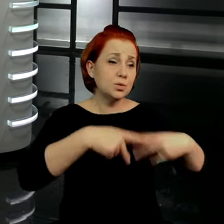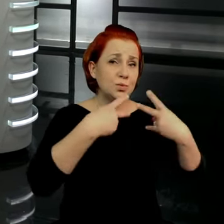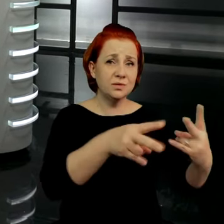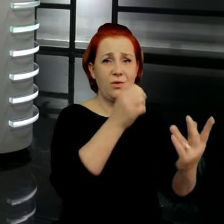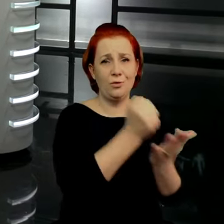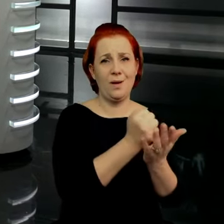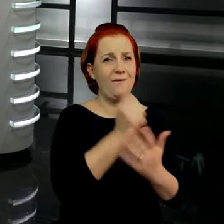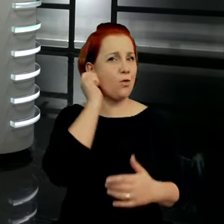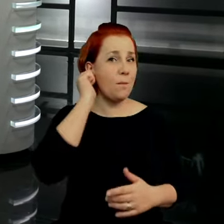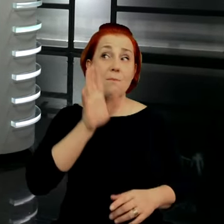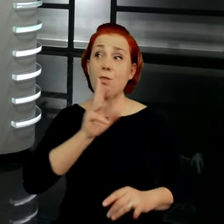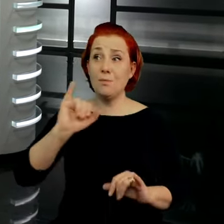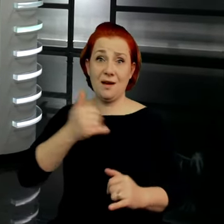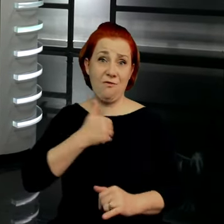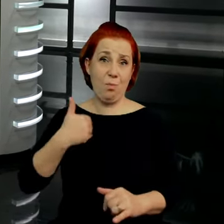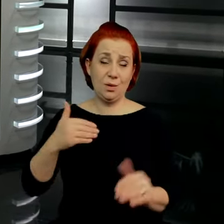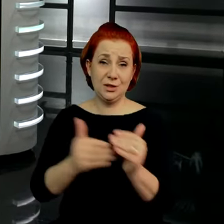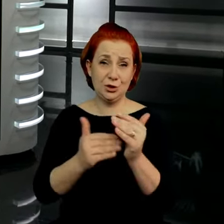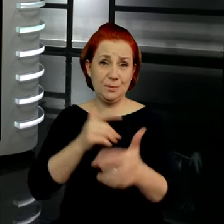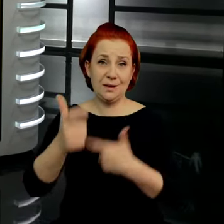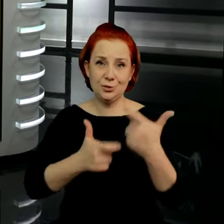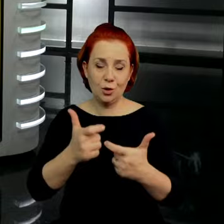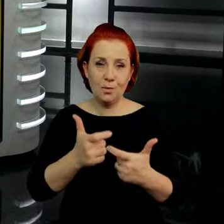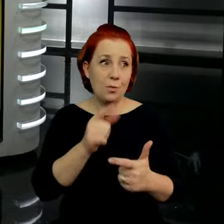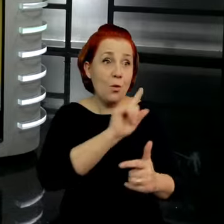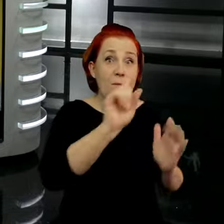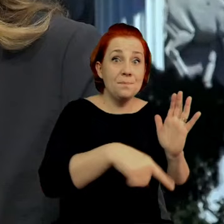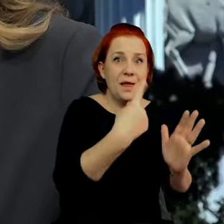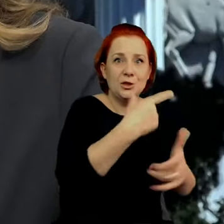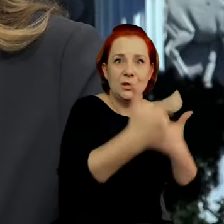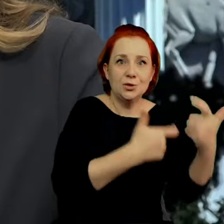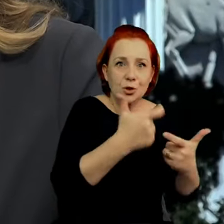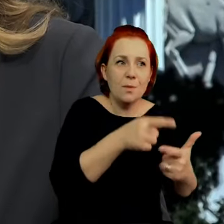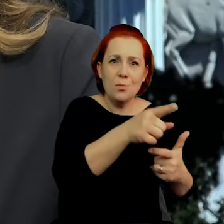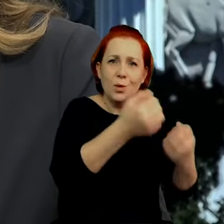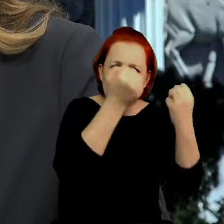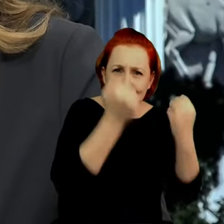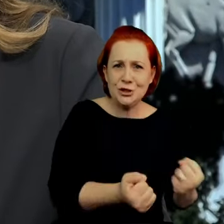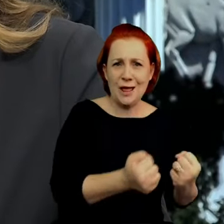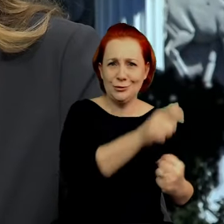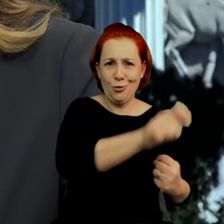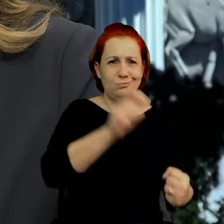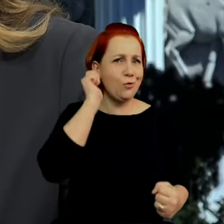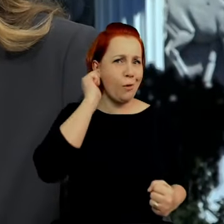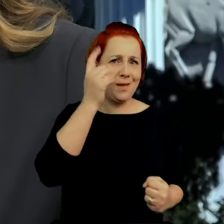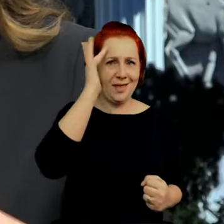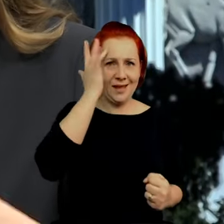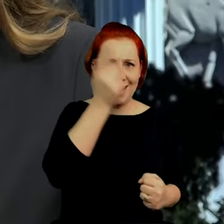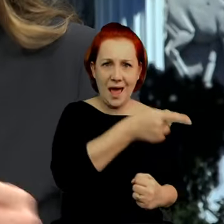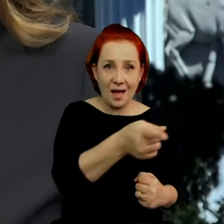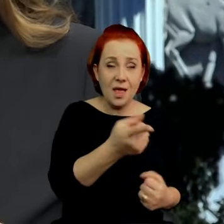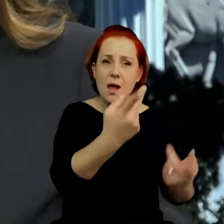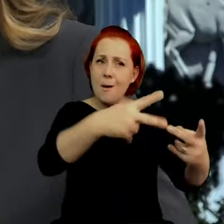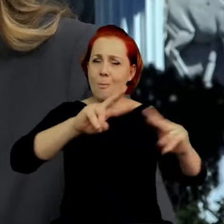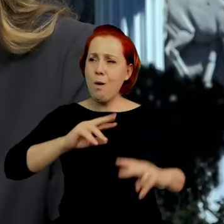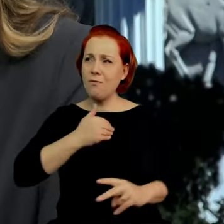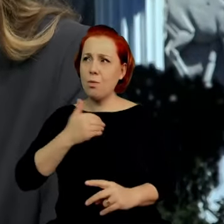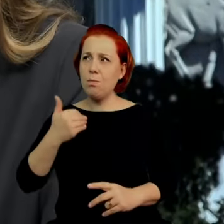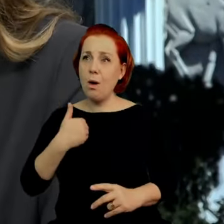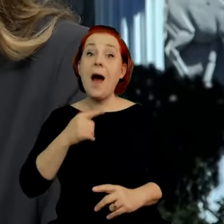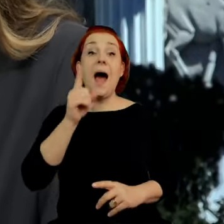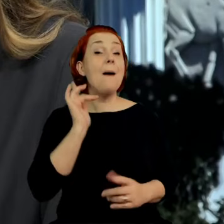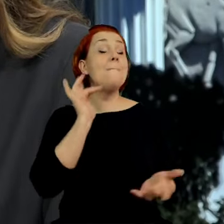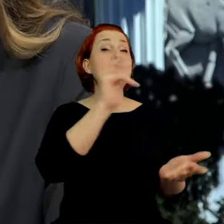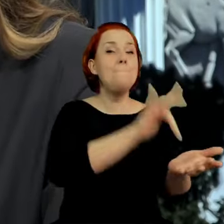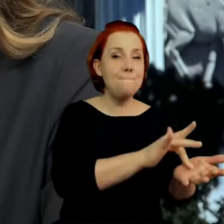Polsce, tylko zrobiono to po raz pierwszy, czyli miały o wiele trudniej Irlandki. I wróciłam stamtąd z takim przeświadczeniem, a jechałam z takim przeświadczeniem,